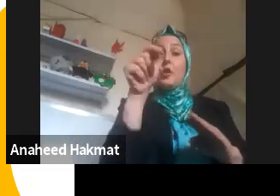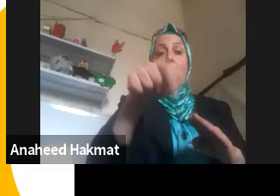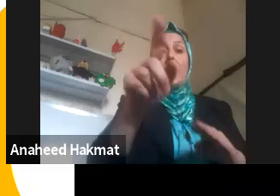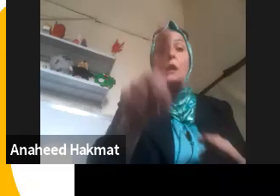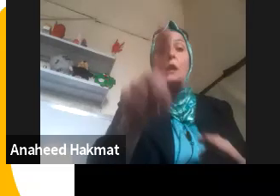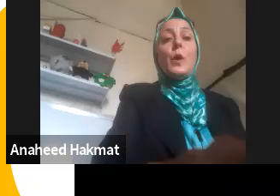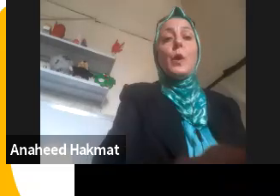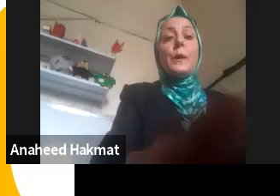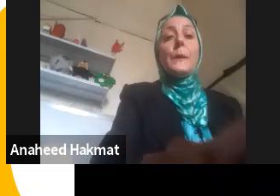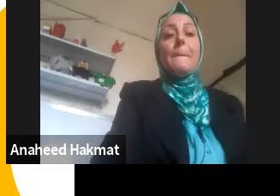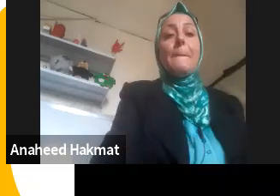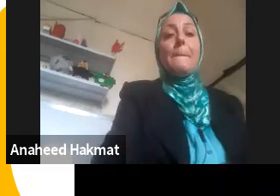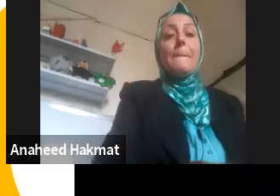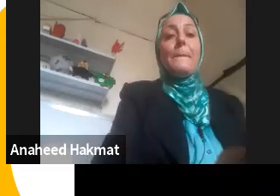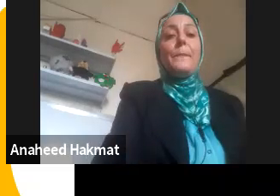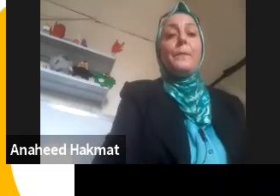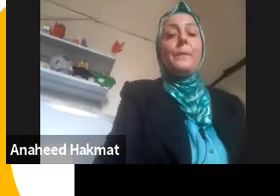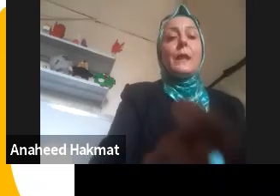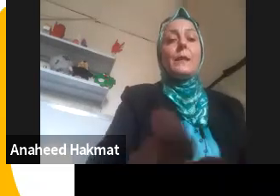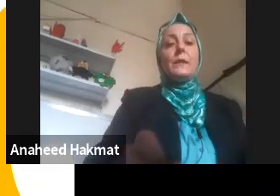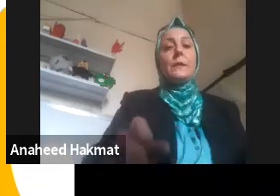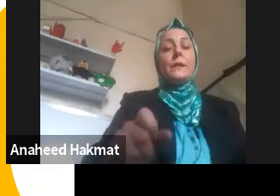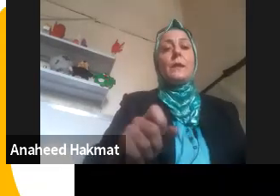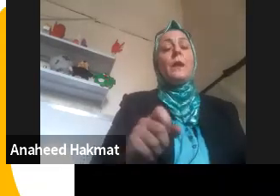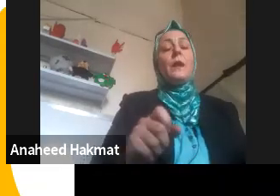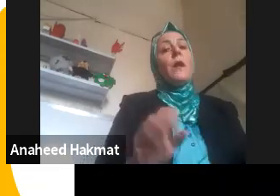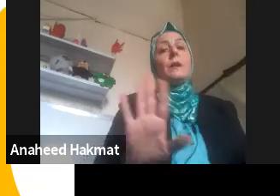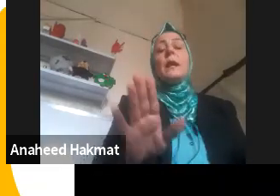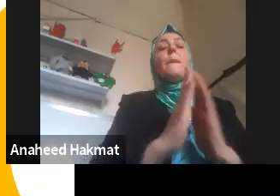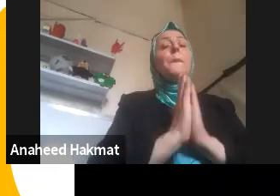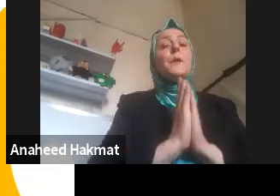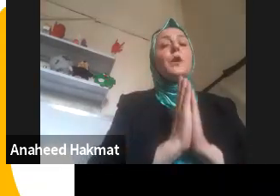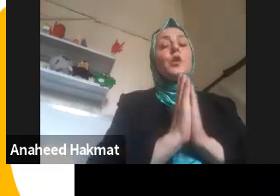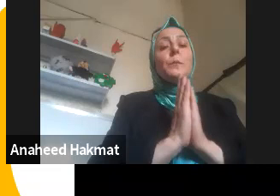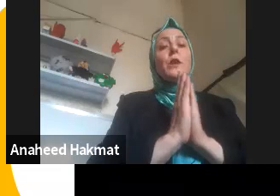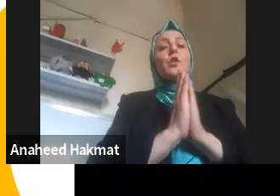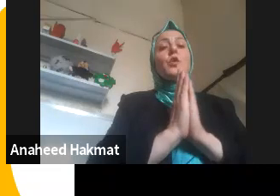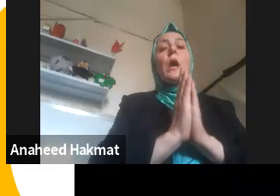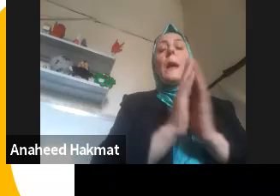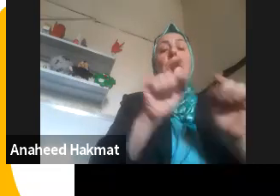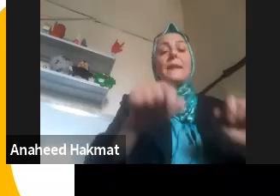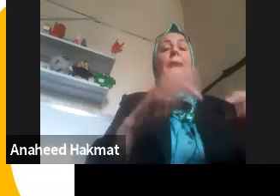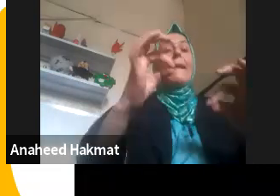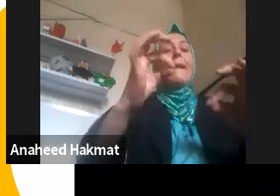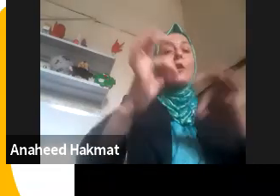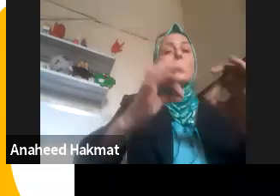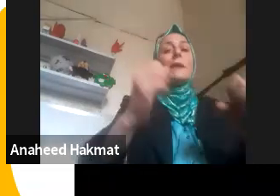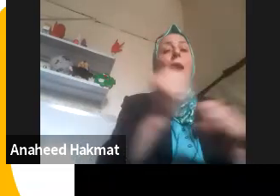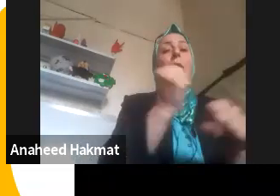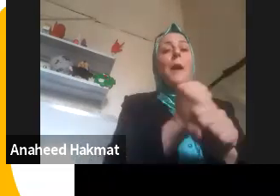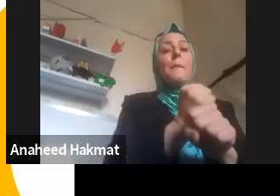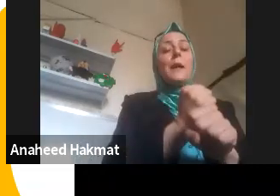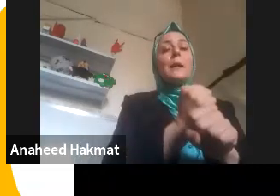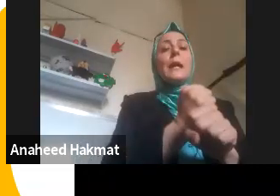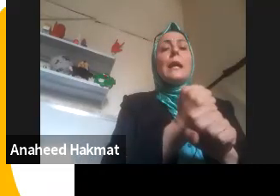مش مرجو منه انه بس راح تلاقوا هاي الأنشطة او بس راح تلاقوا هاي الإجراءات، لا، هي نبذة من الأشياء